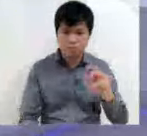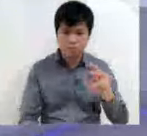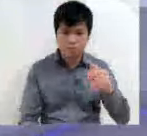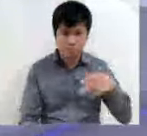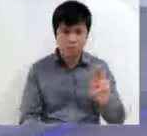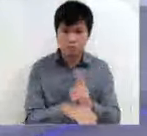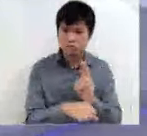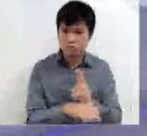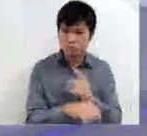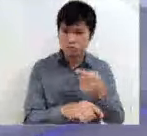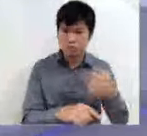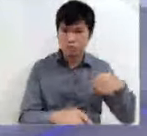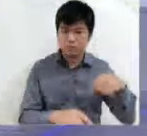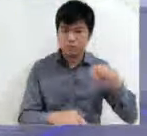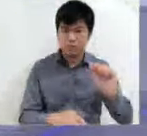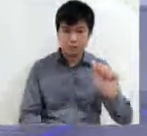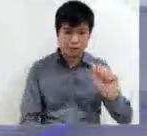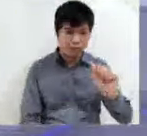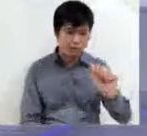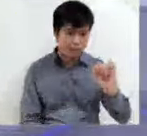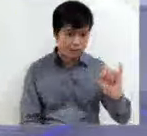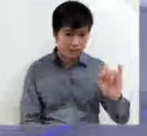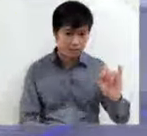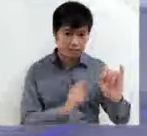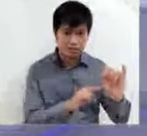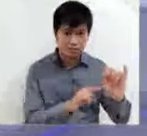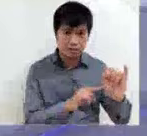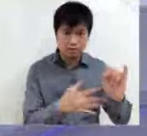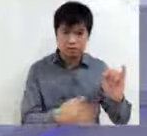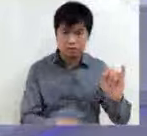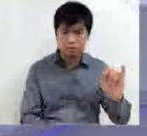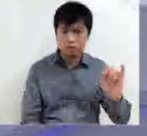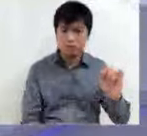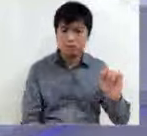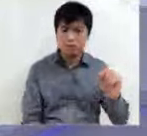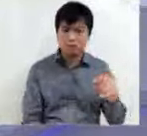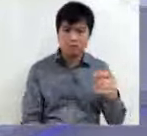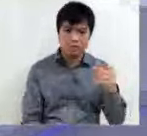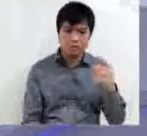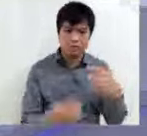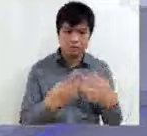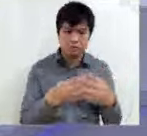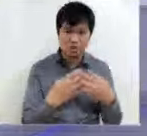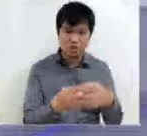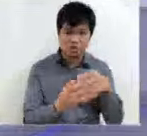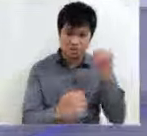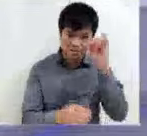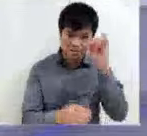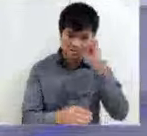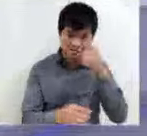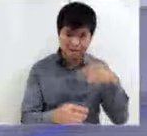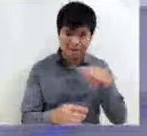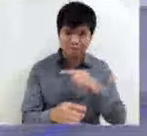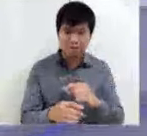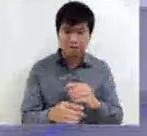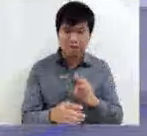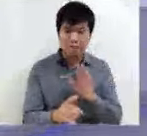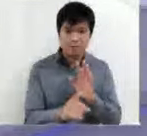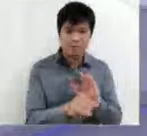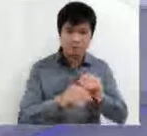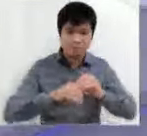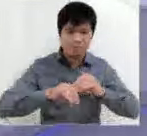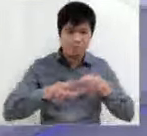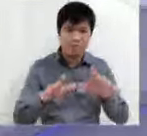ng artificial intelligence o AI. Lumitaw rin ang salitang de-influencing, isang uri